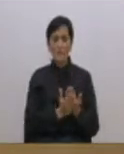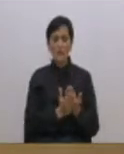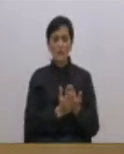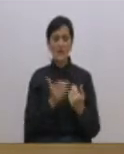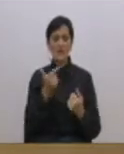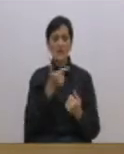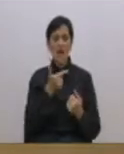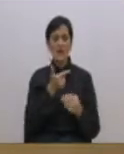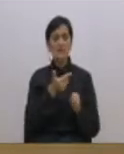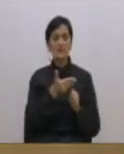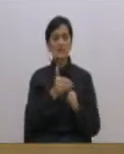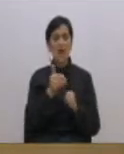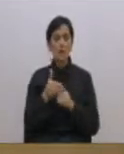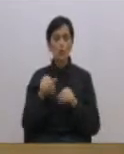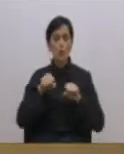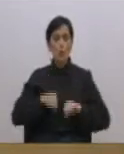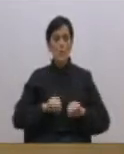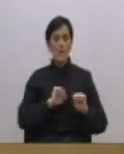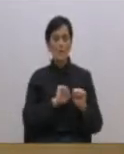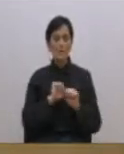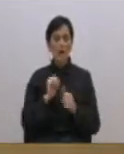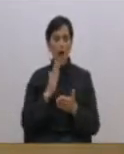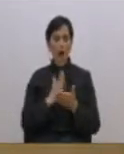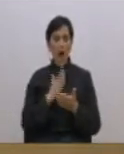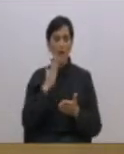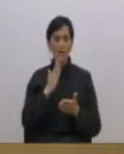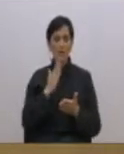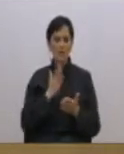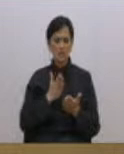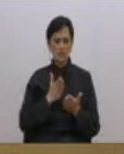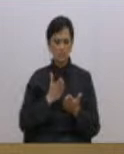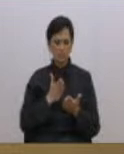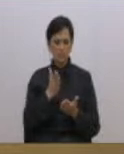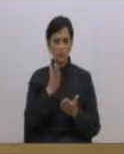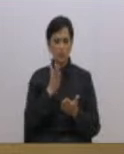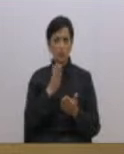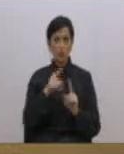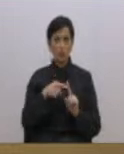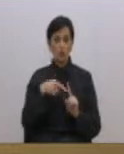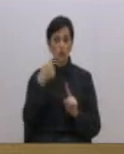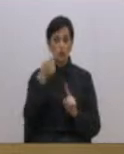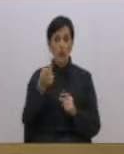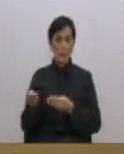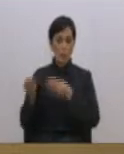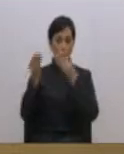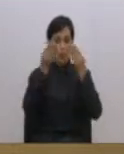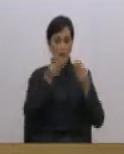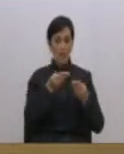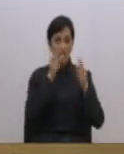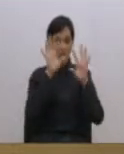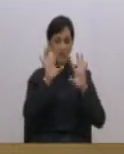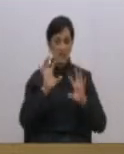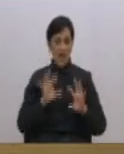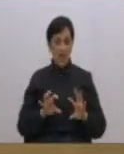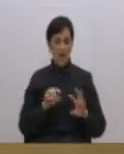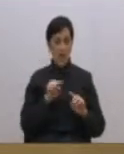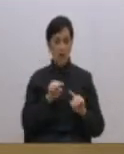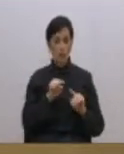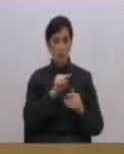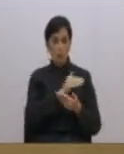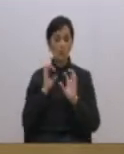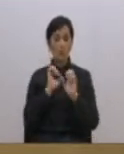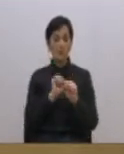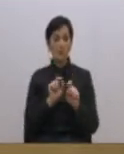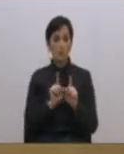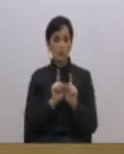garantie, bițal că uliu pleobis dat suisa, aris ganu hrelad, șemdgom amotanili sa canon de blu doneze da, sa canon de blu dat suisa,